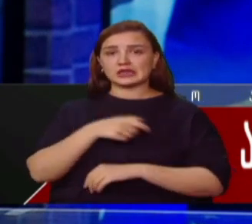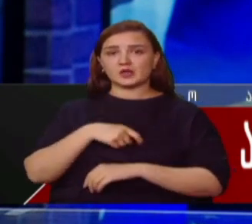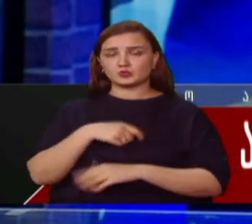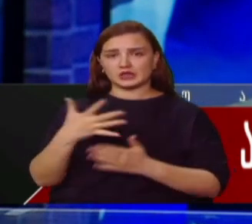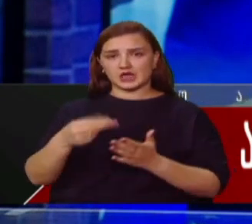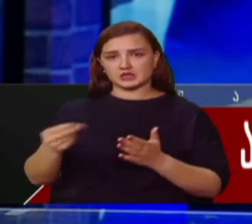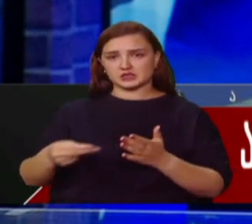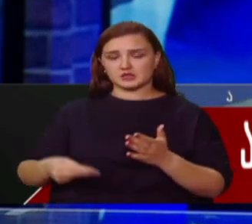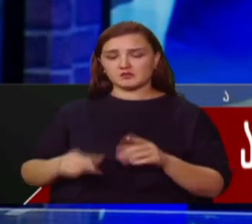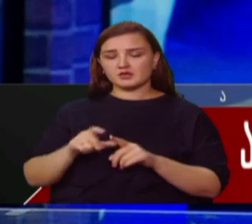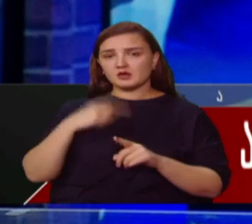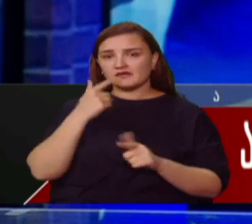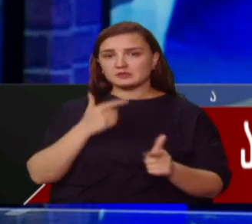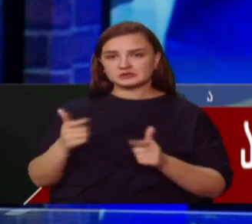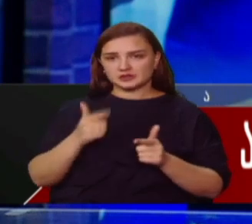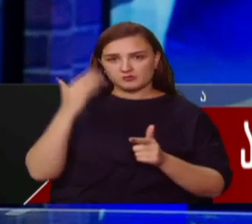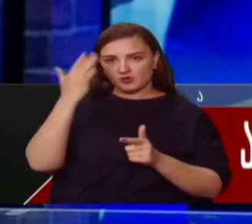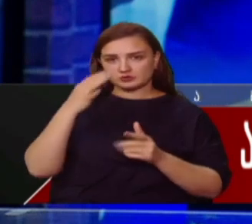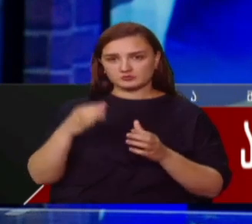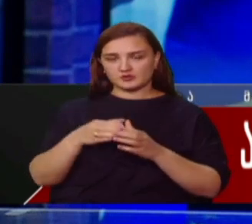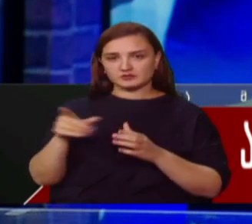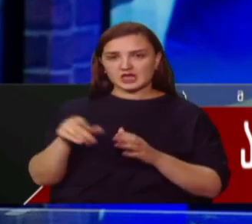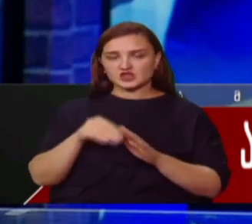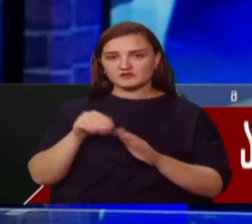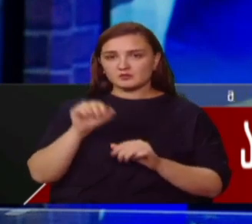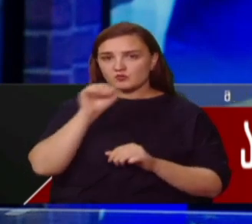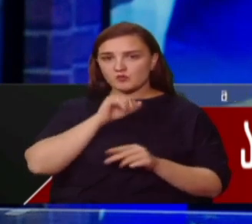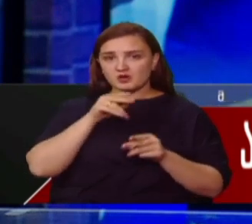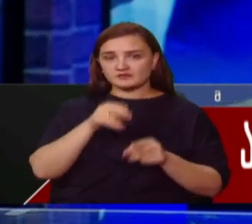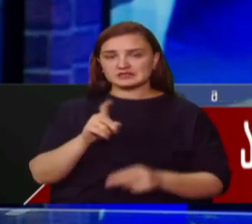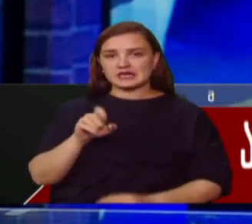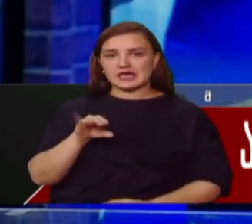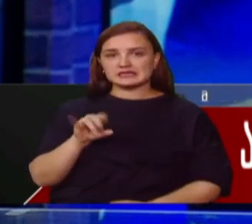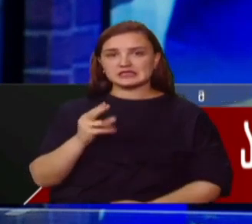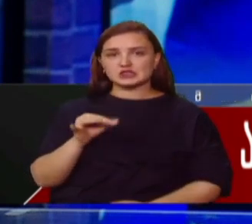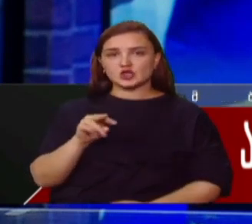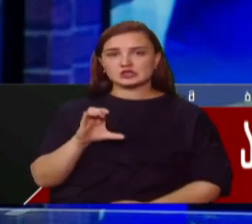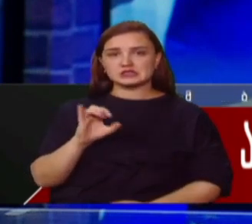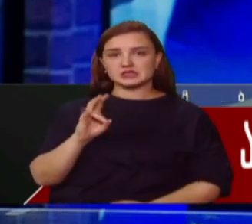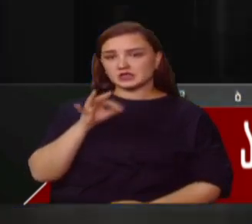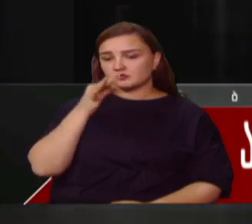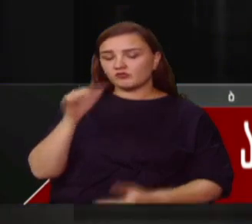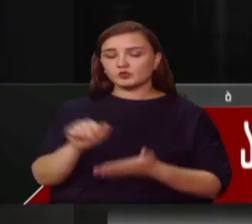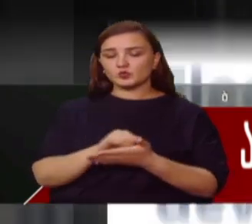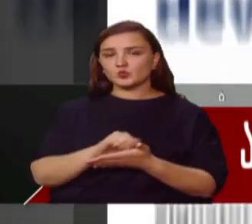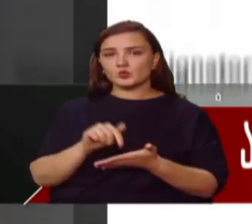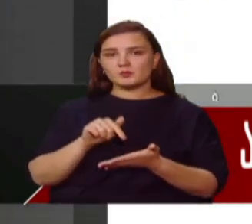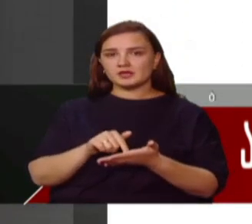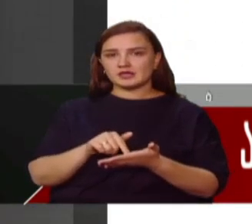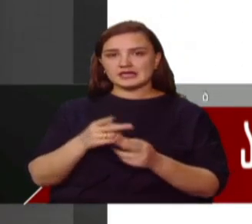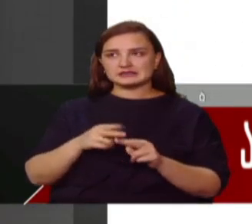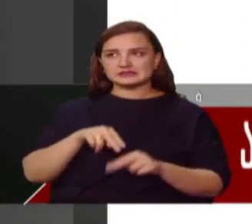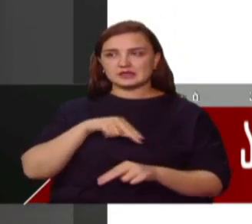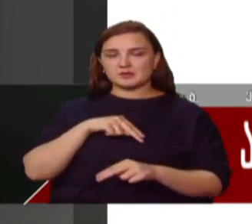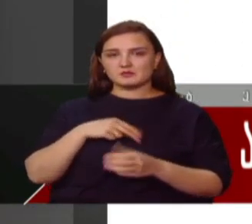და სადაც საუბარია თუ როგორ ემზადება მმართველი პარტია არჩევნების მოპარვისთვის, ხატია წილოსანი ეხმაურება. მისი განცხადებით დოკუმენტი არ გამოხატავს